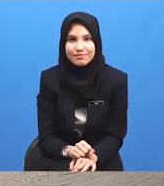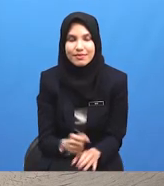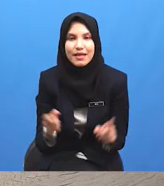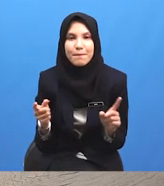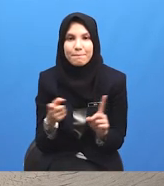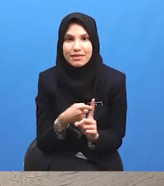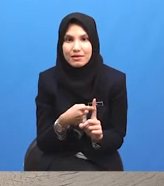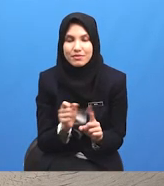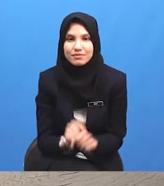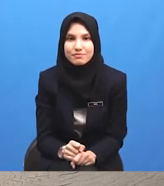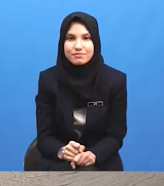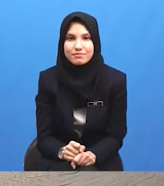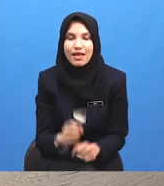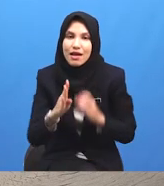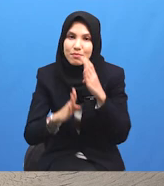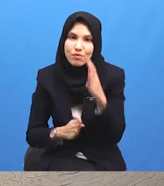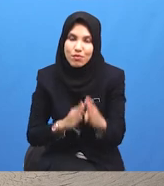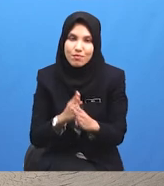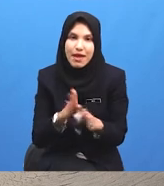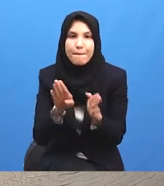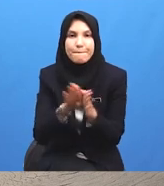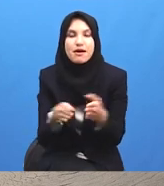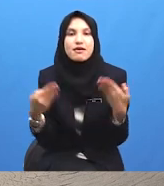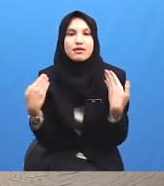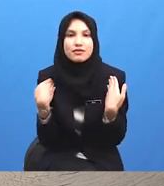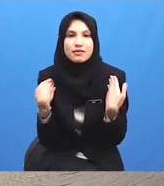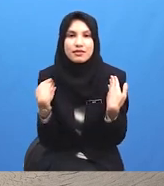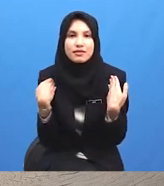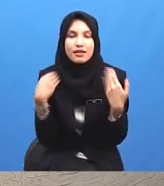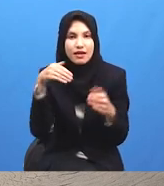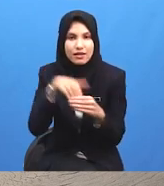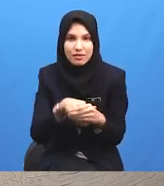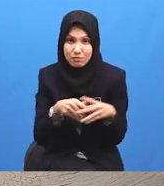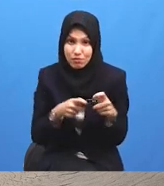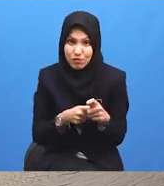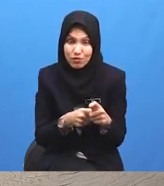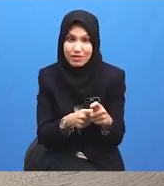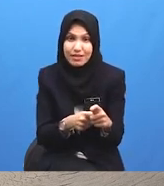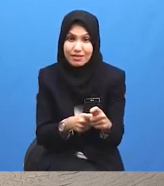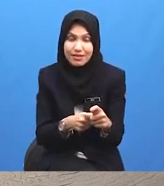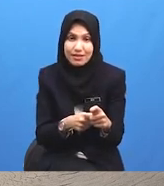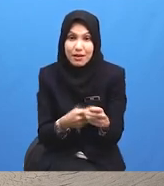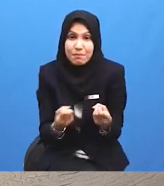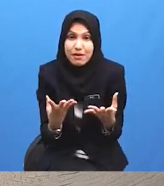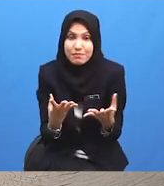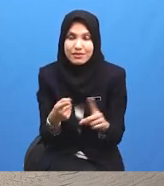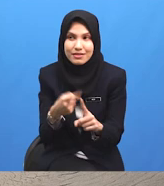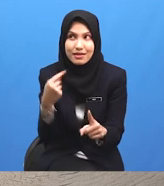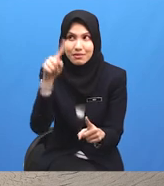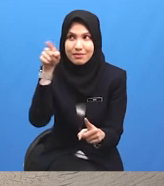Pertama, bumi berada dalam urutan keberapa daripada matahari?